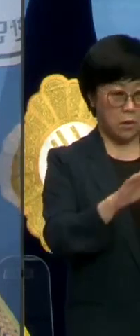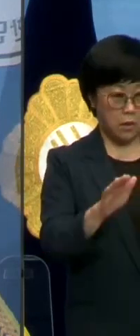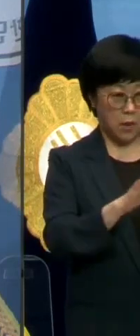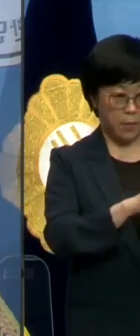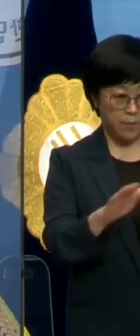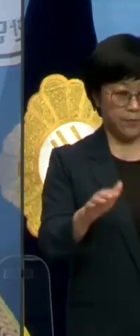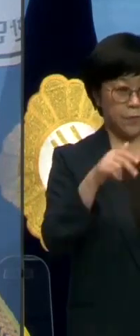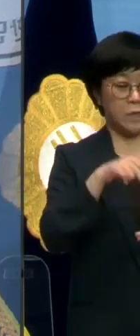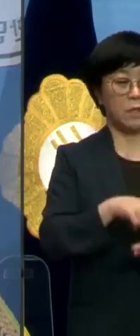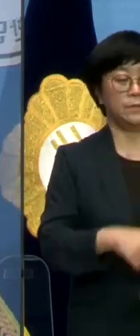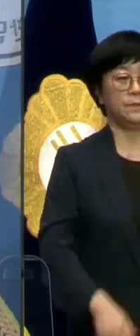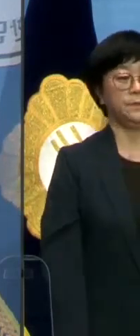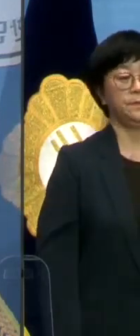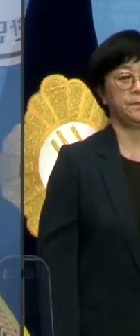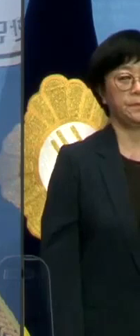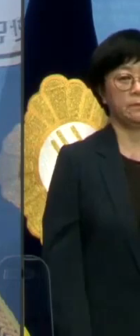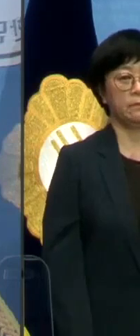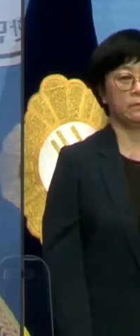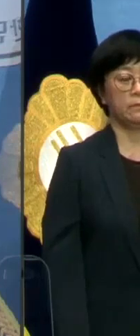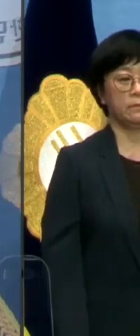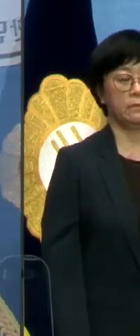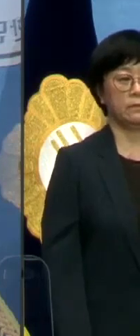종결처리했다는 입장이다.